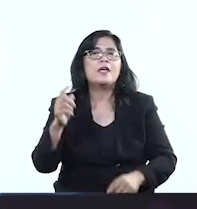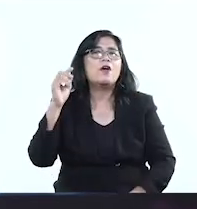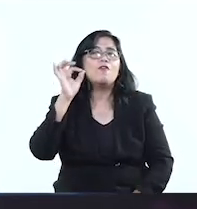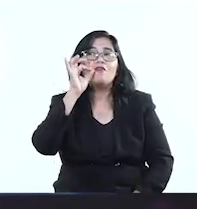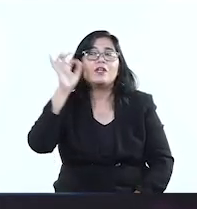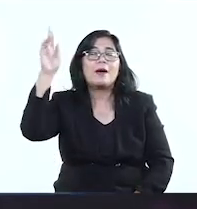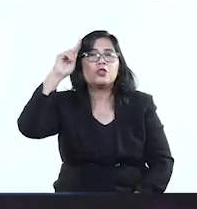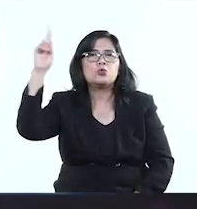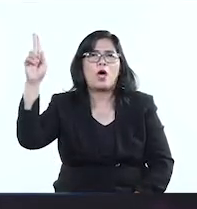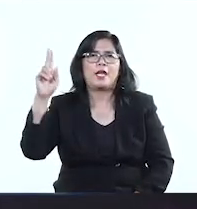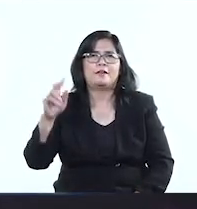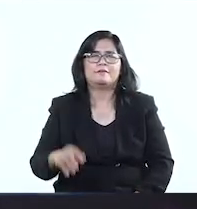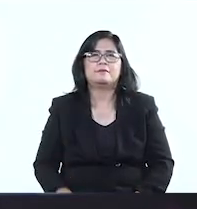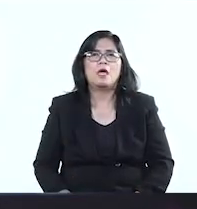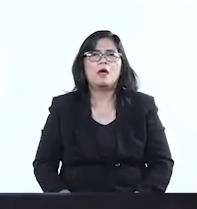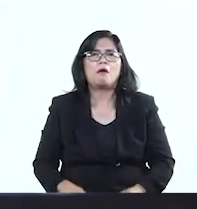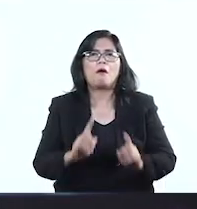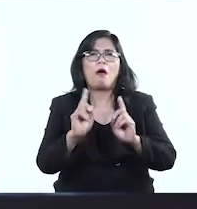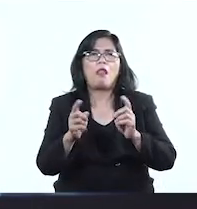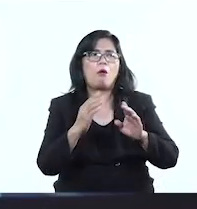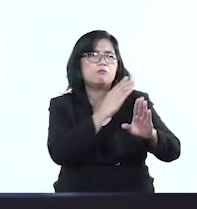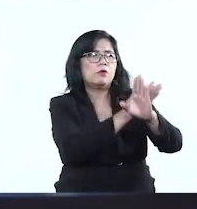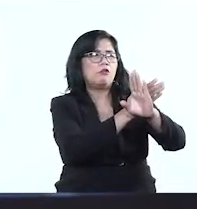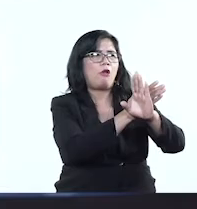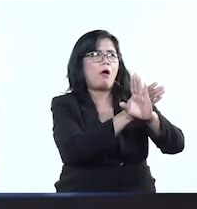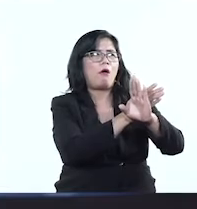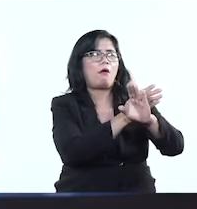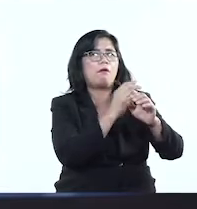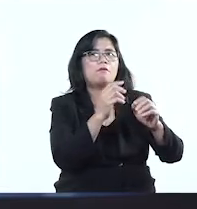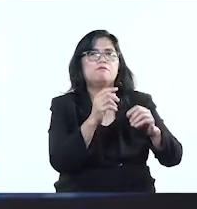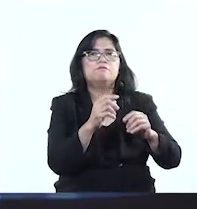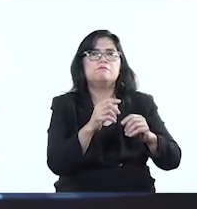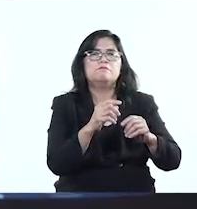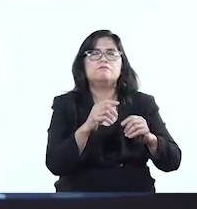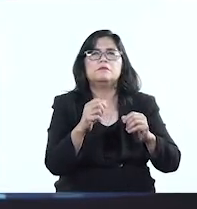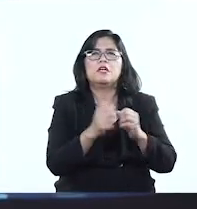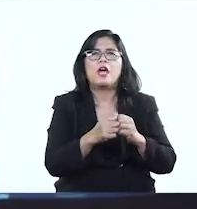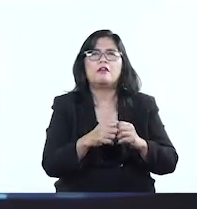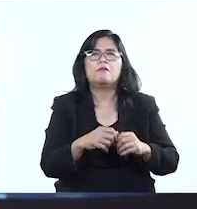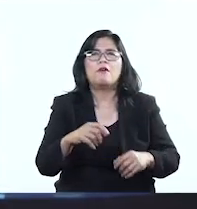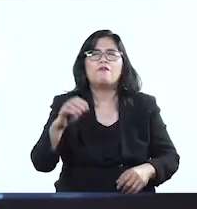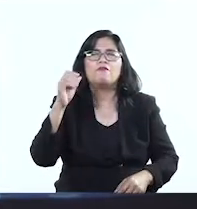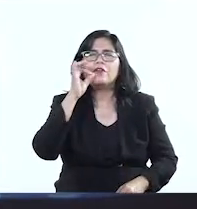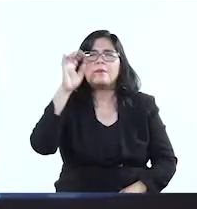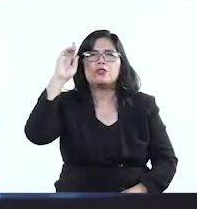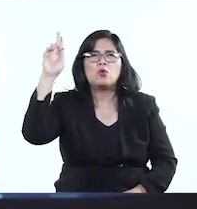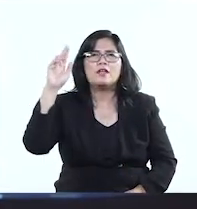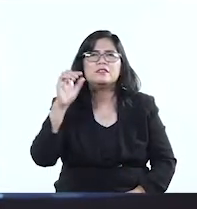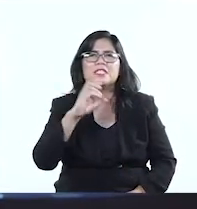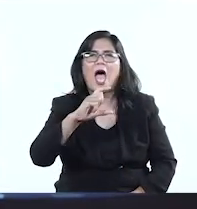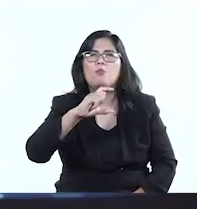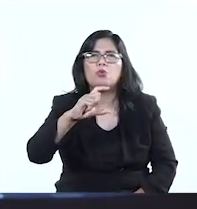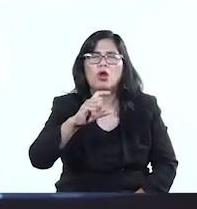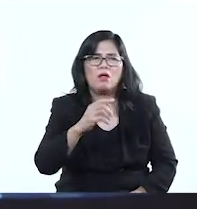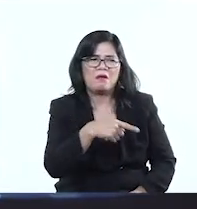firman Tuhan kita dengan hal-hal yang Hai najis misalnya kita dengan hal-hal yang cabul misalnya cunning kita bilang